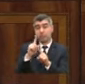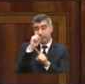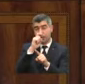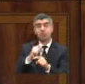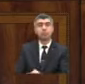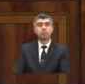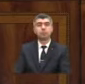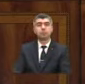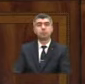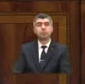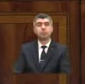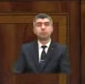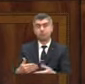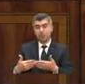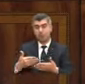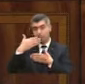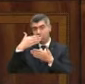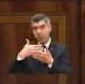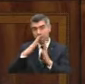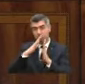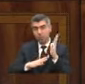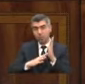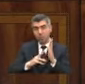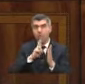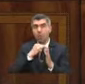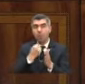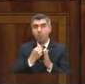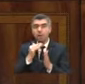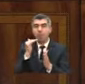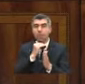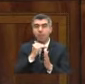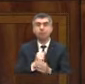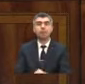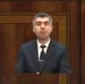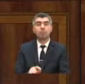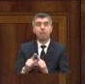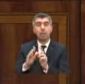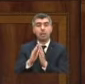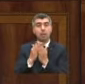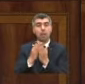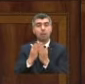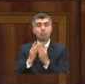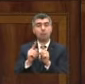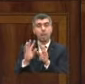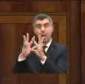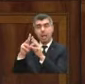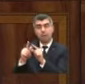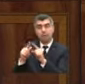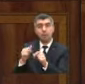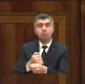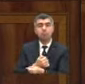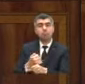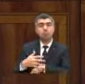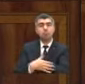المعدلات اللي عندنا في البلاد ديالنا. لذلك في الحكومه مطالبه بالاسراع باحداث كذلك السجل الاجتماعي الموحد الذي يفترض ان يوفر